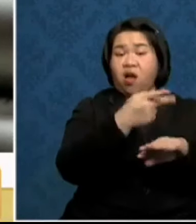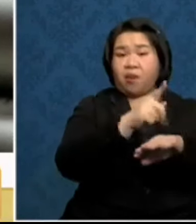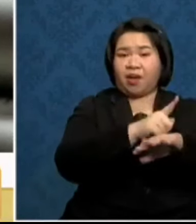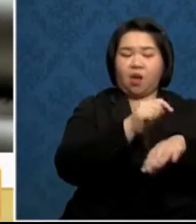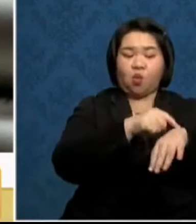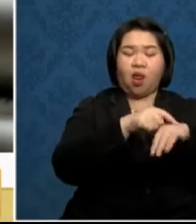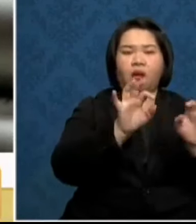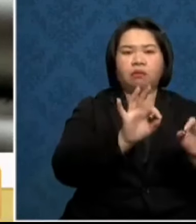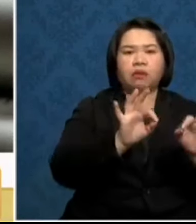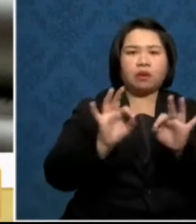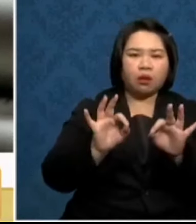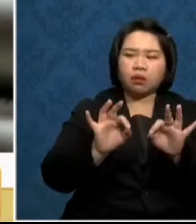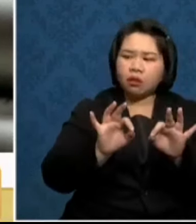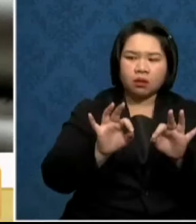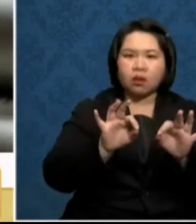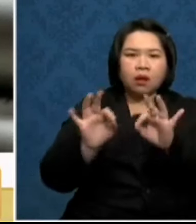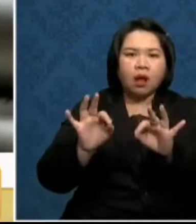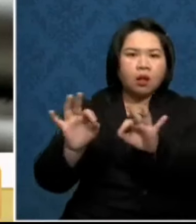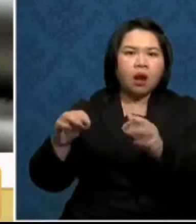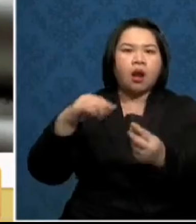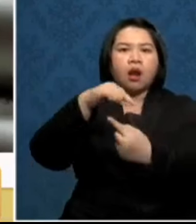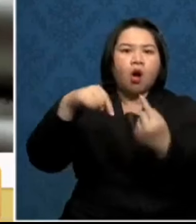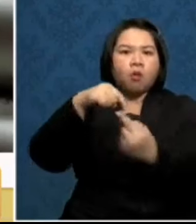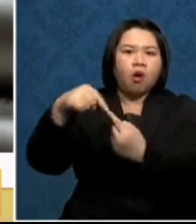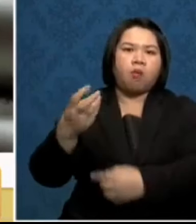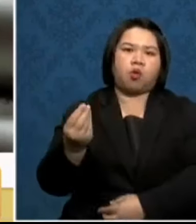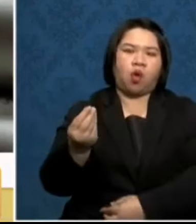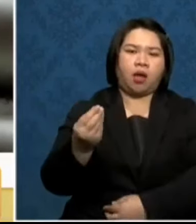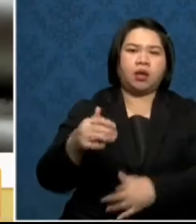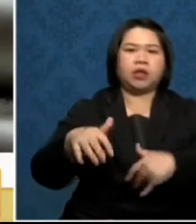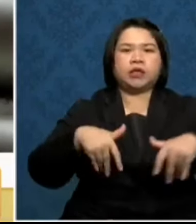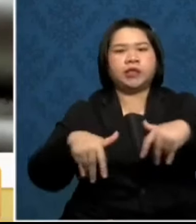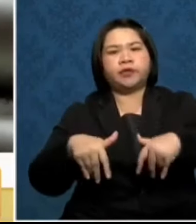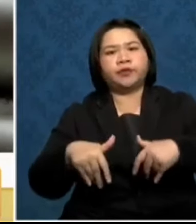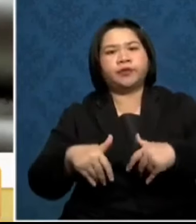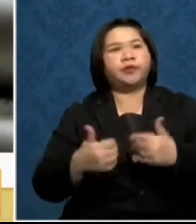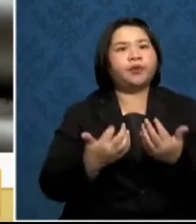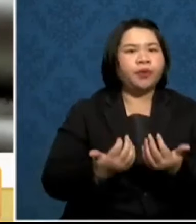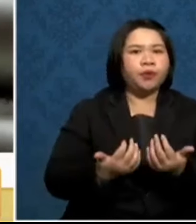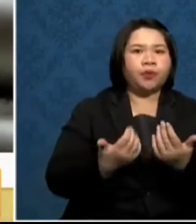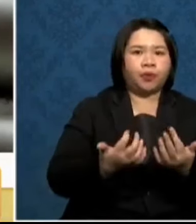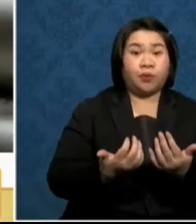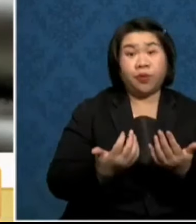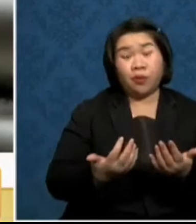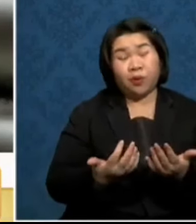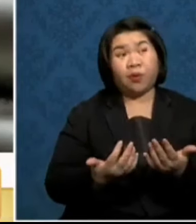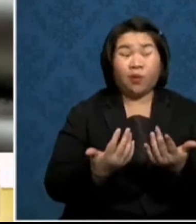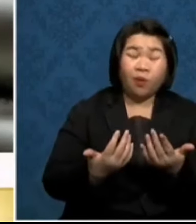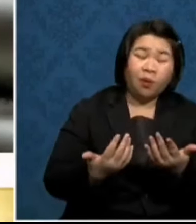กี่รอบจนวันนี้ประชาชนลงเรือเก้อมาแล้วกี่ลำ